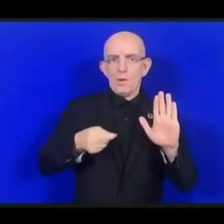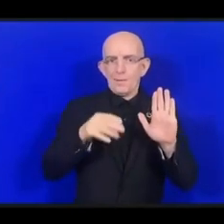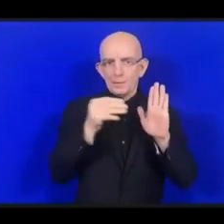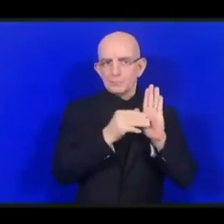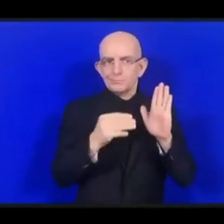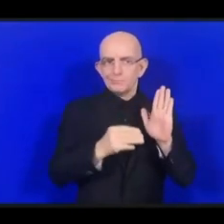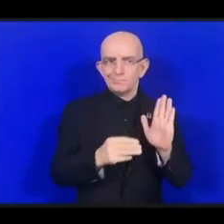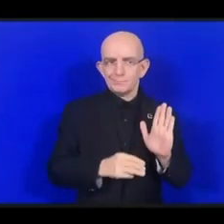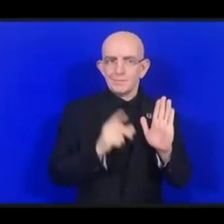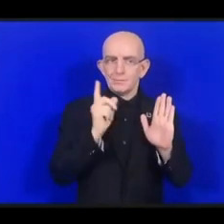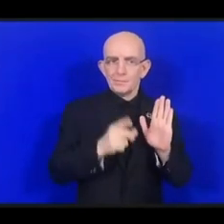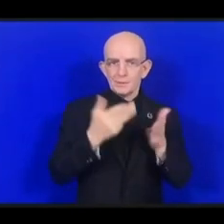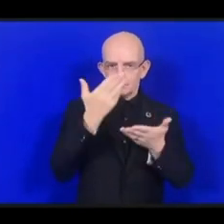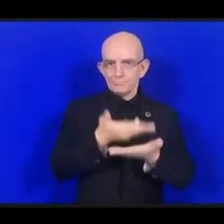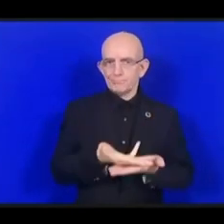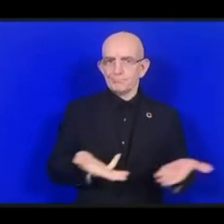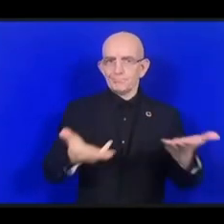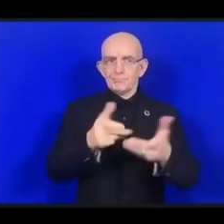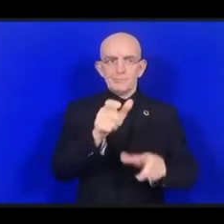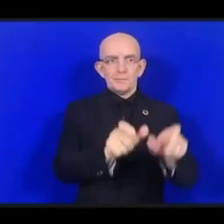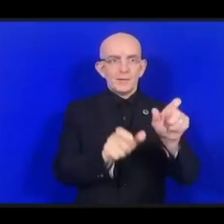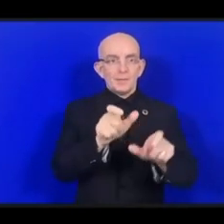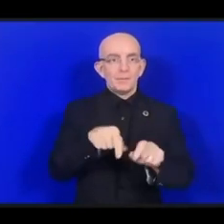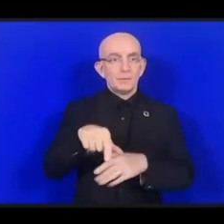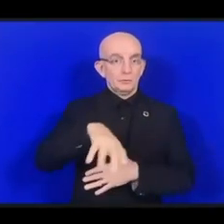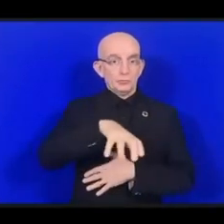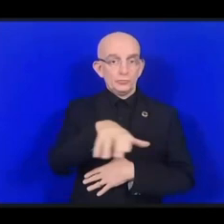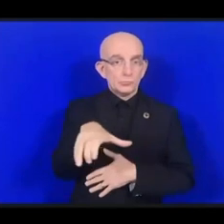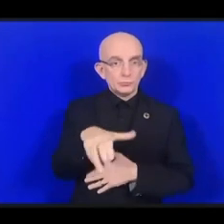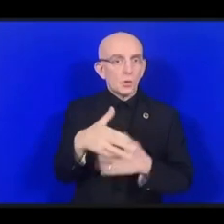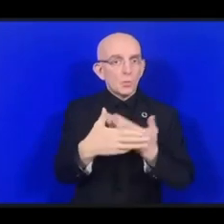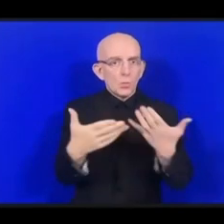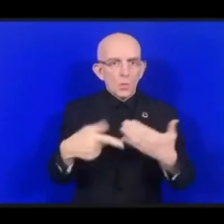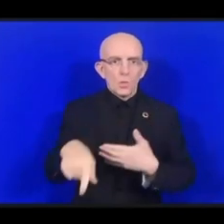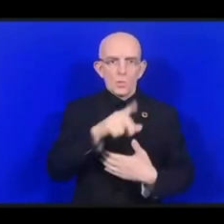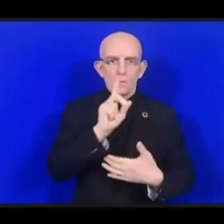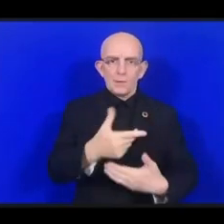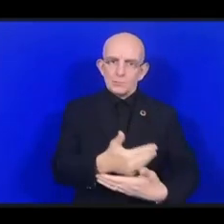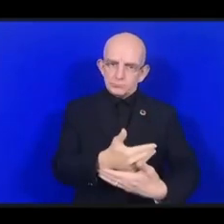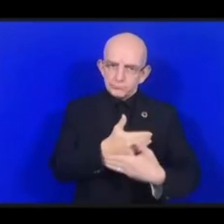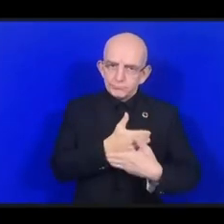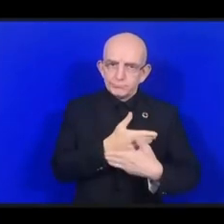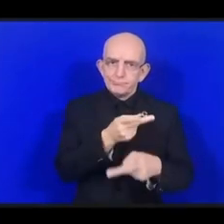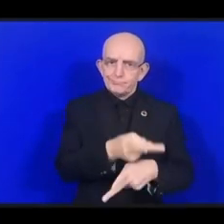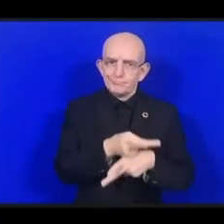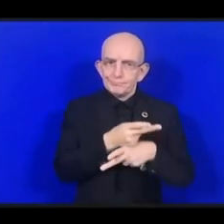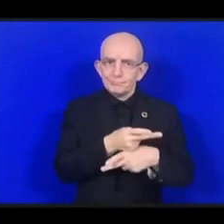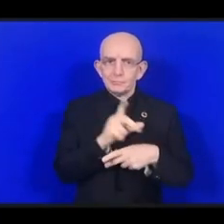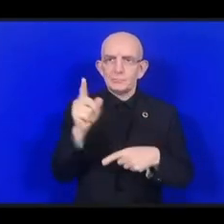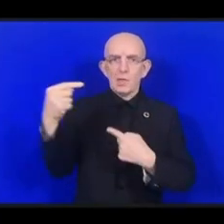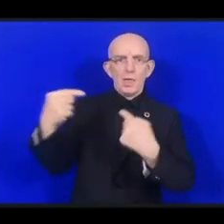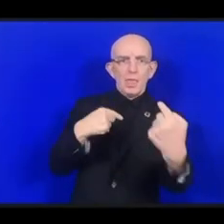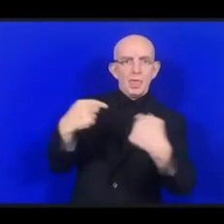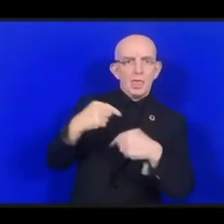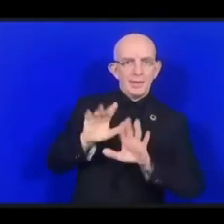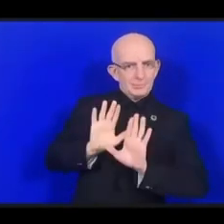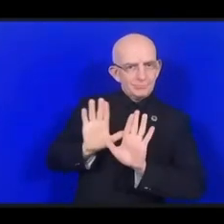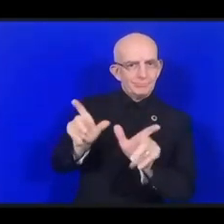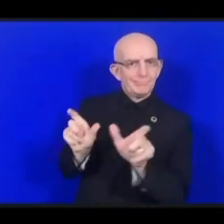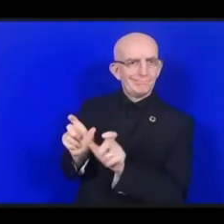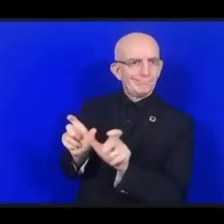هو المواطن المواطن الذي يجب ان يكون في قلب هذه العمليه ايضا من